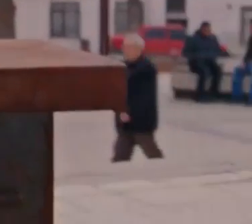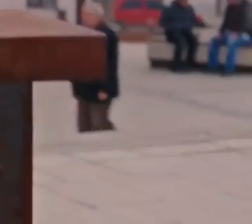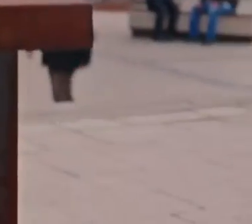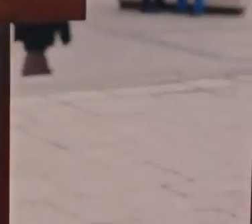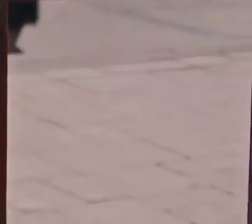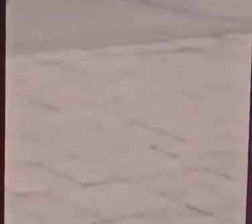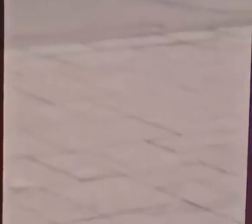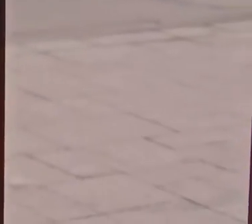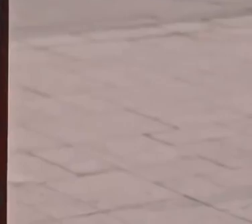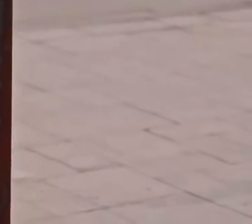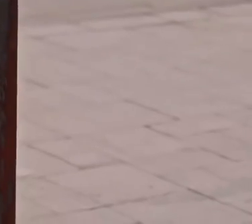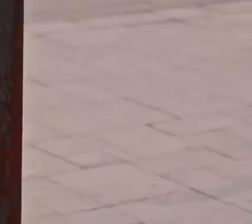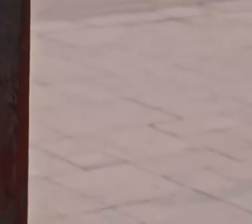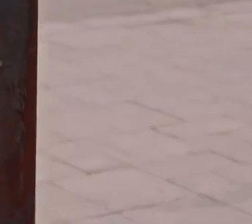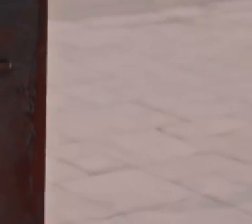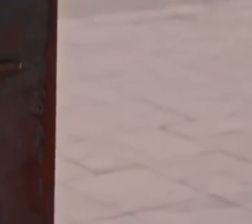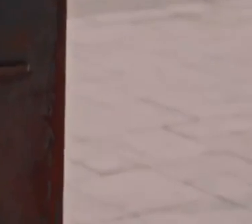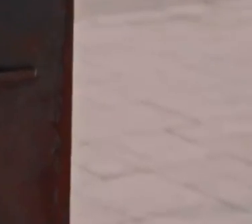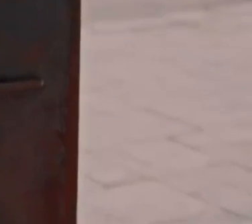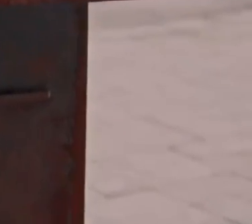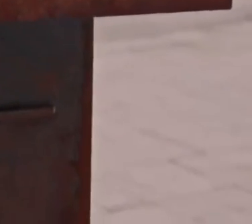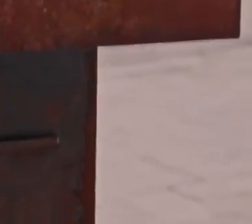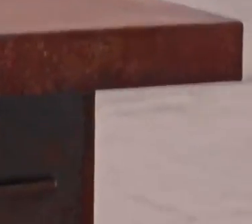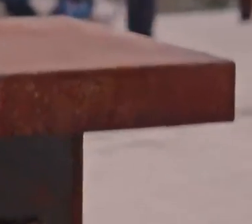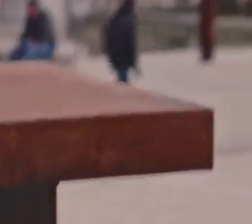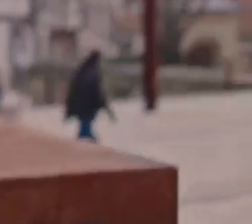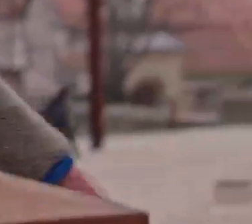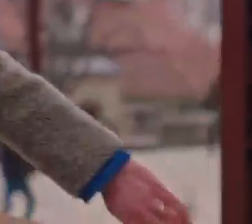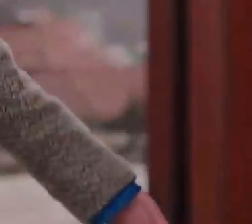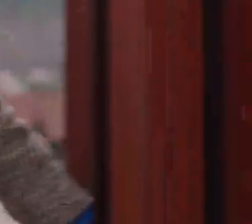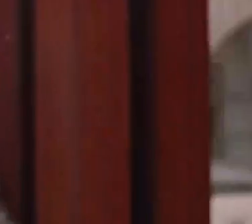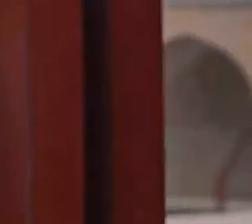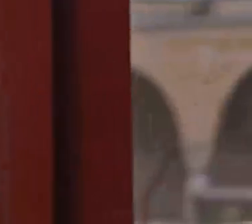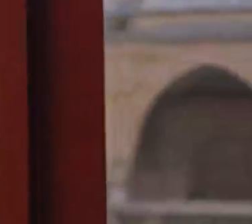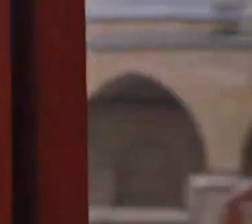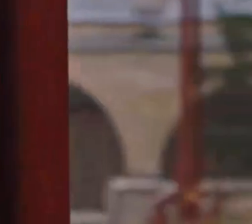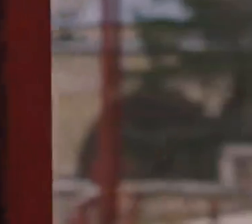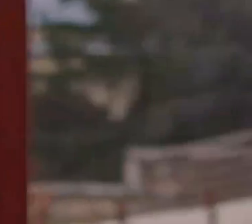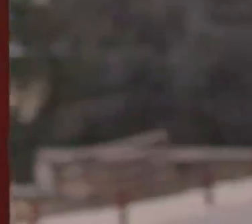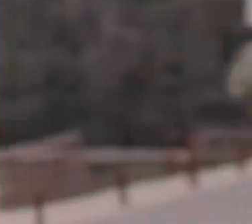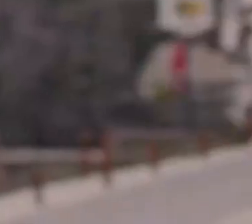geliyordu. Karşıya bakarak bir anda telaşa kapılıp küçük demir bir masanın arkasına saklandı.